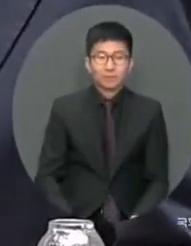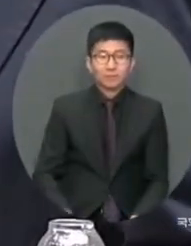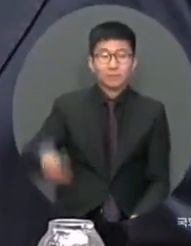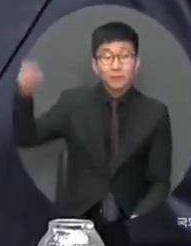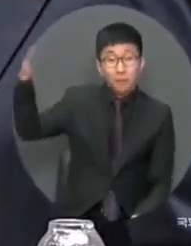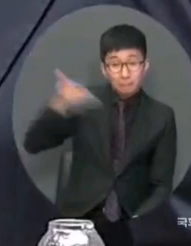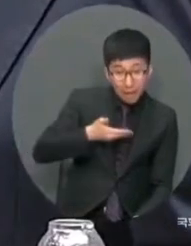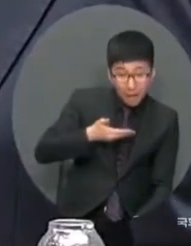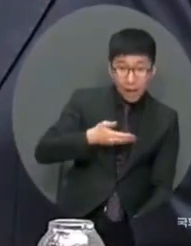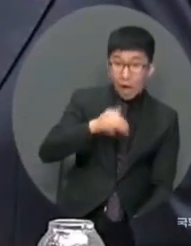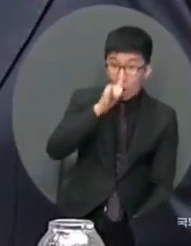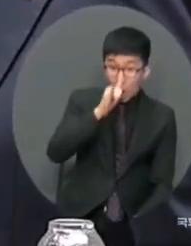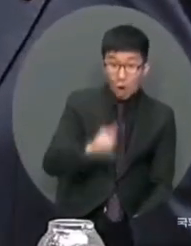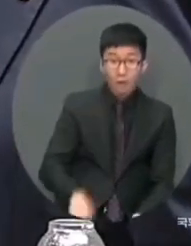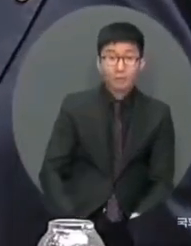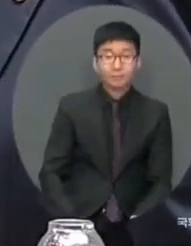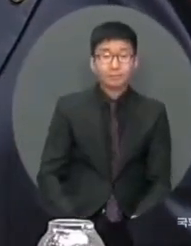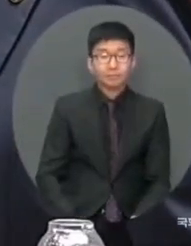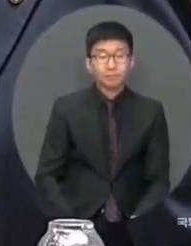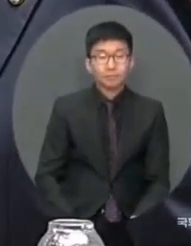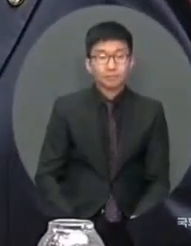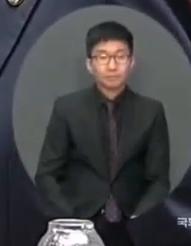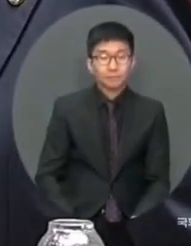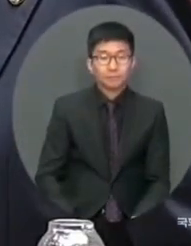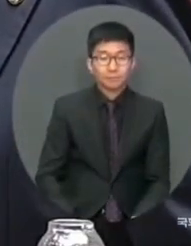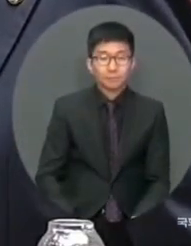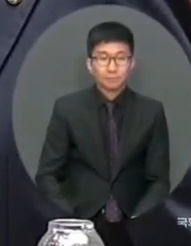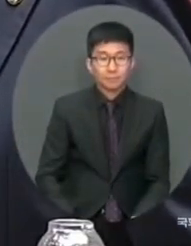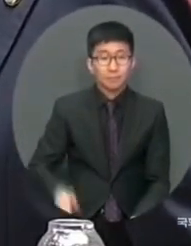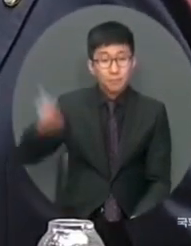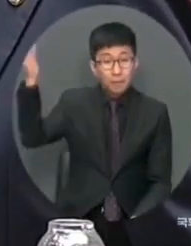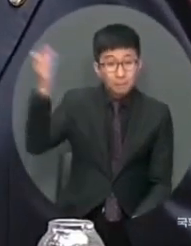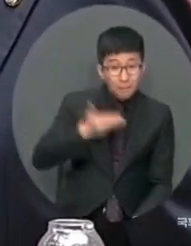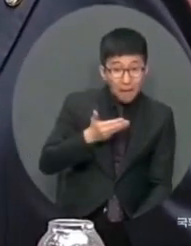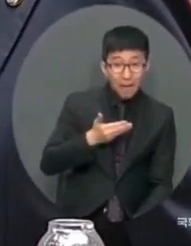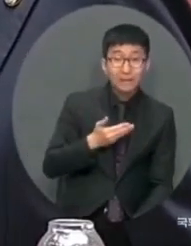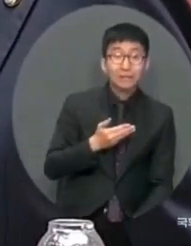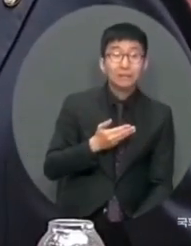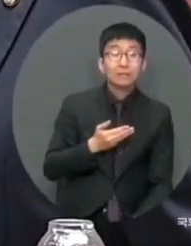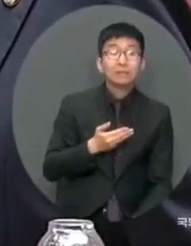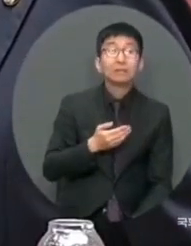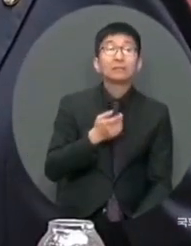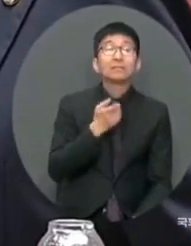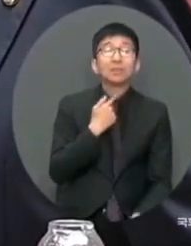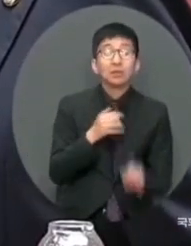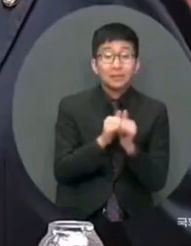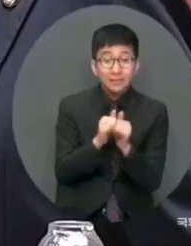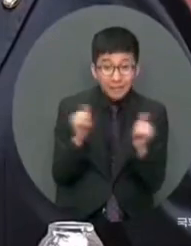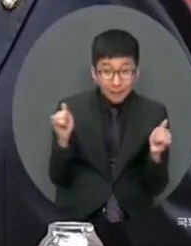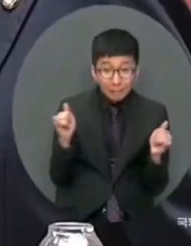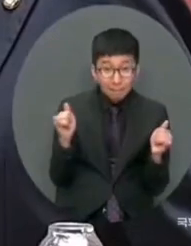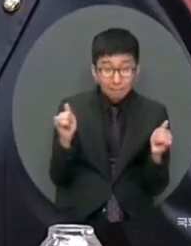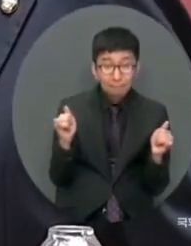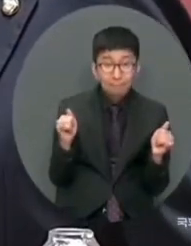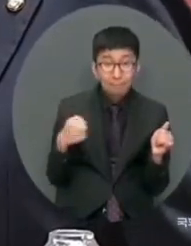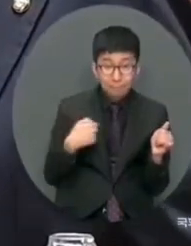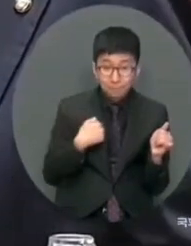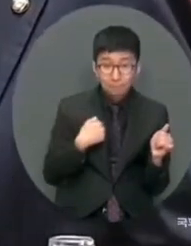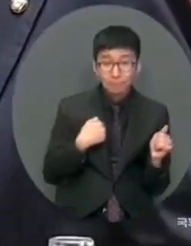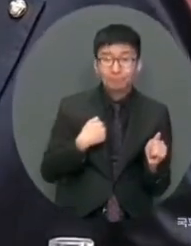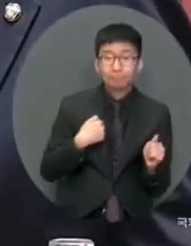지침이 있었다면 또 이 보도 지침을 경험했던 분의 이야기를 들어보면 이 보도 지침은 잘못된